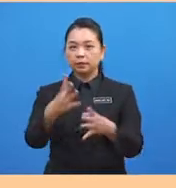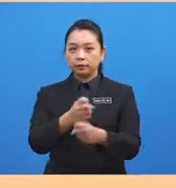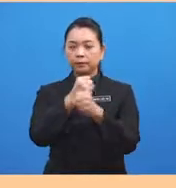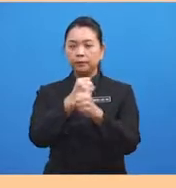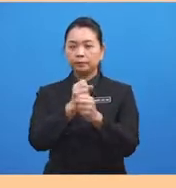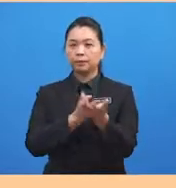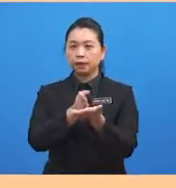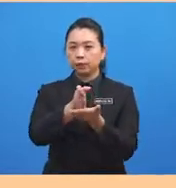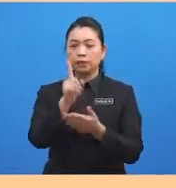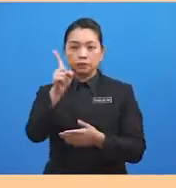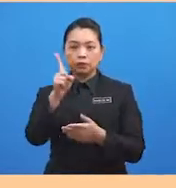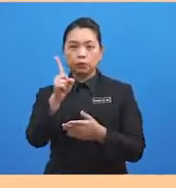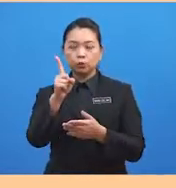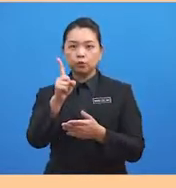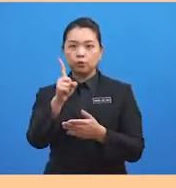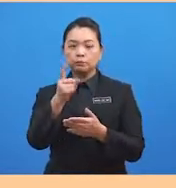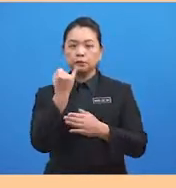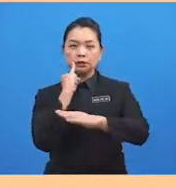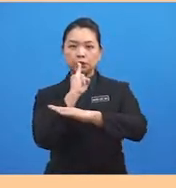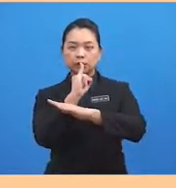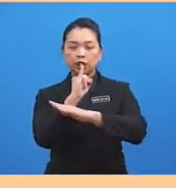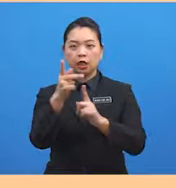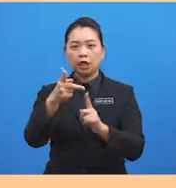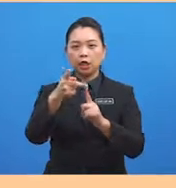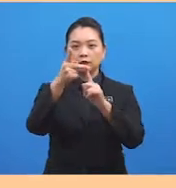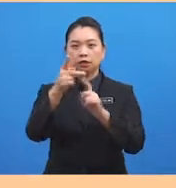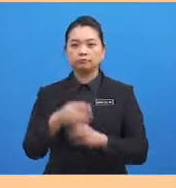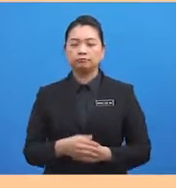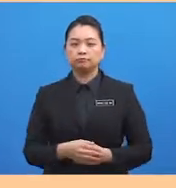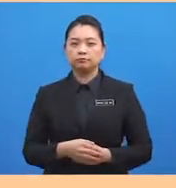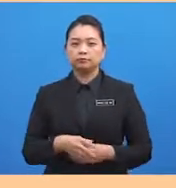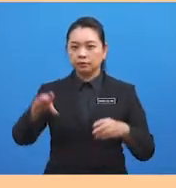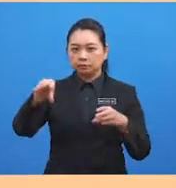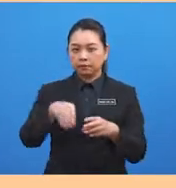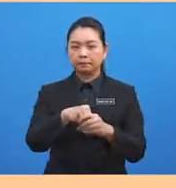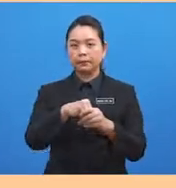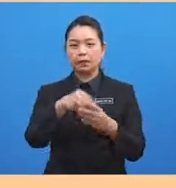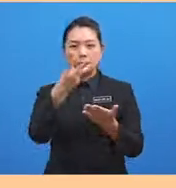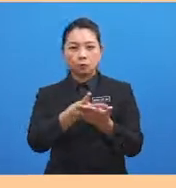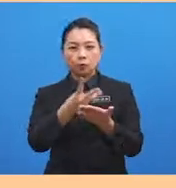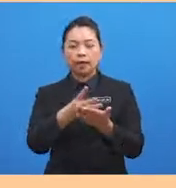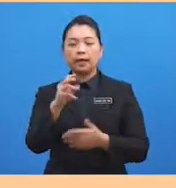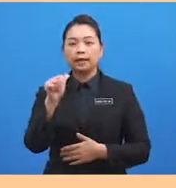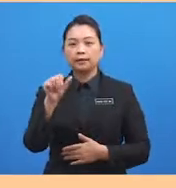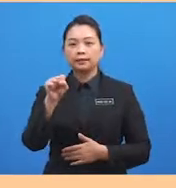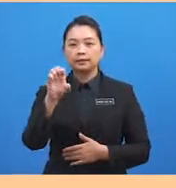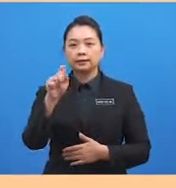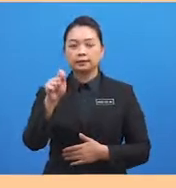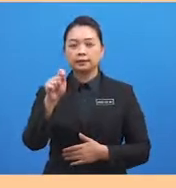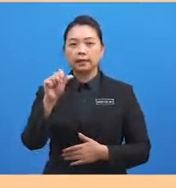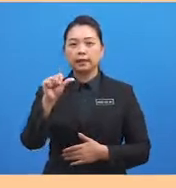satu perjanjian khas. Pajakan melibatkan pembiayaan aset